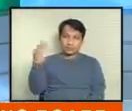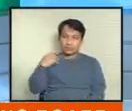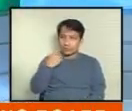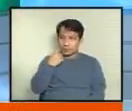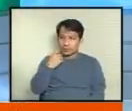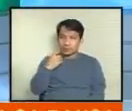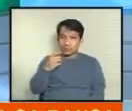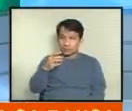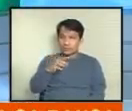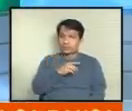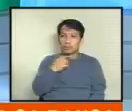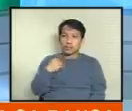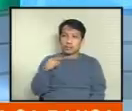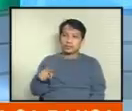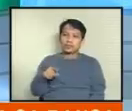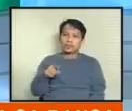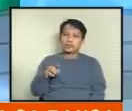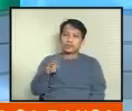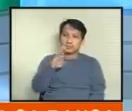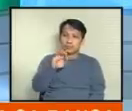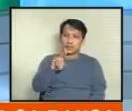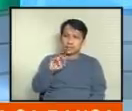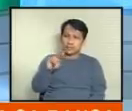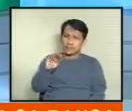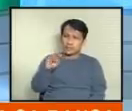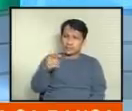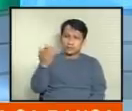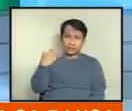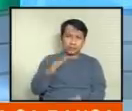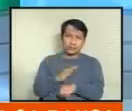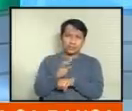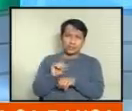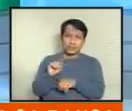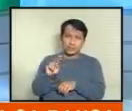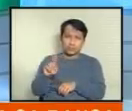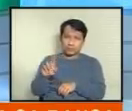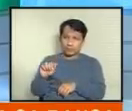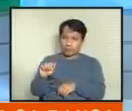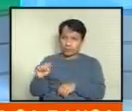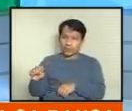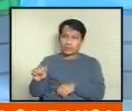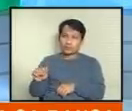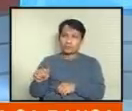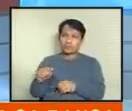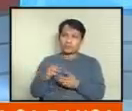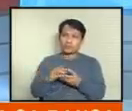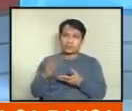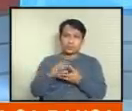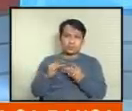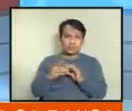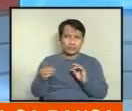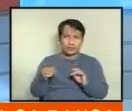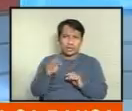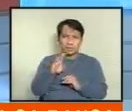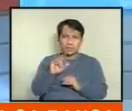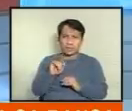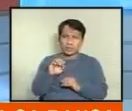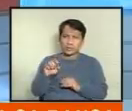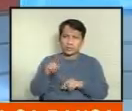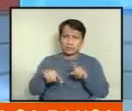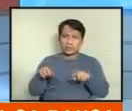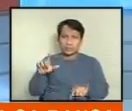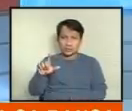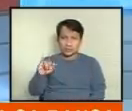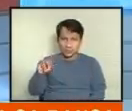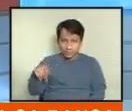sa mapa ni Father. Ito ngayon ay Barrio Banadero sa bayan naman ng Tanawan. Yan din po yung kwento ng Balete at ng Lipa